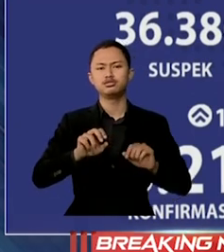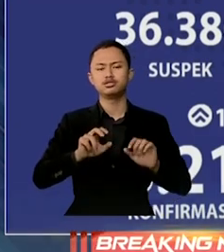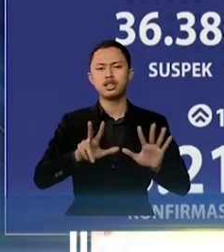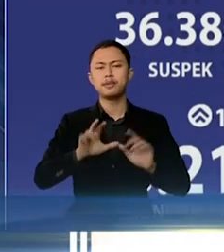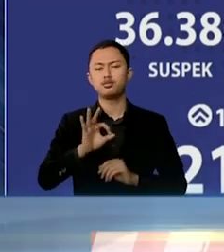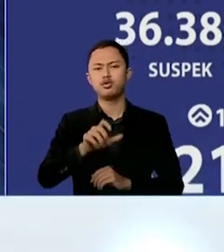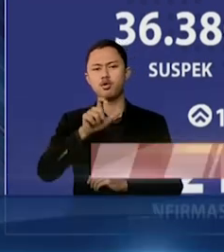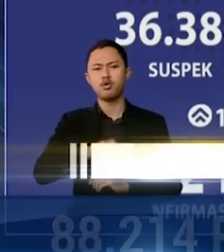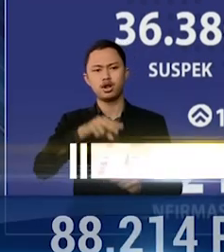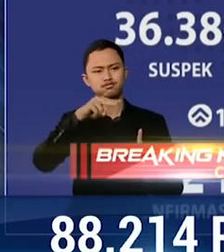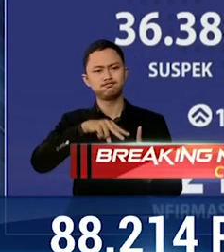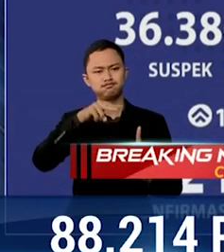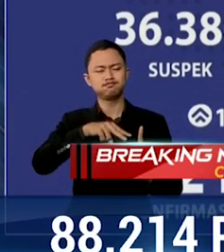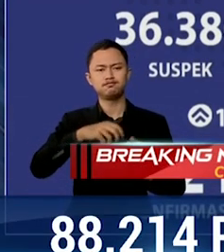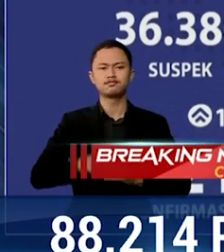36381